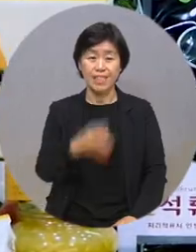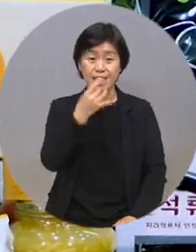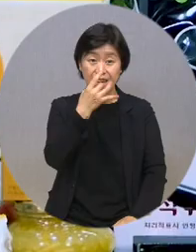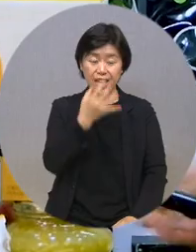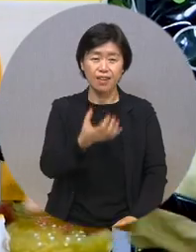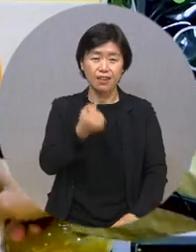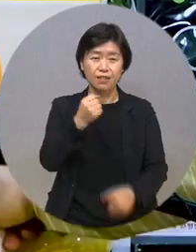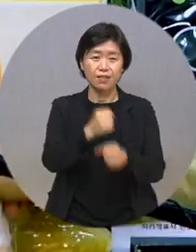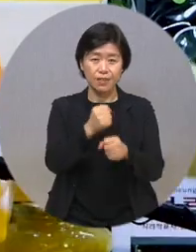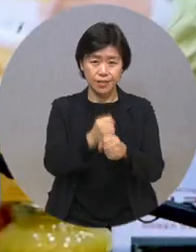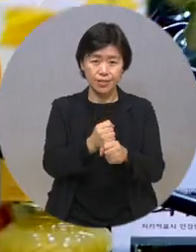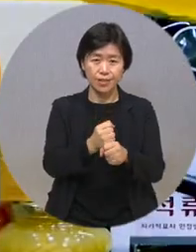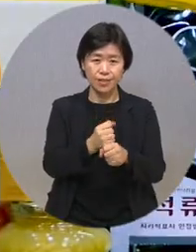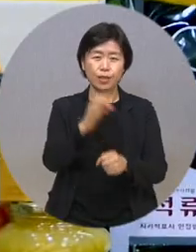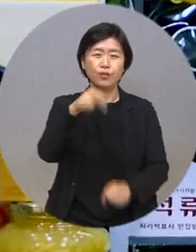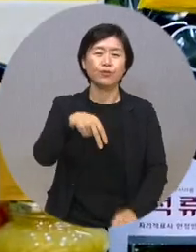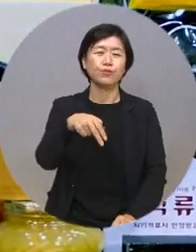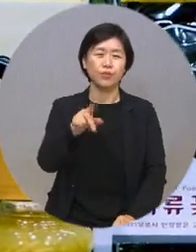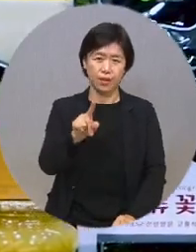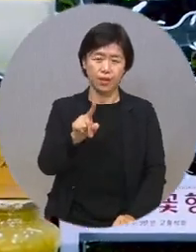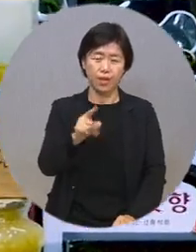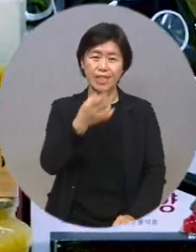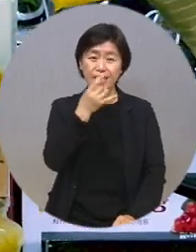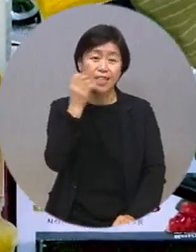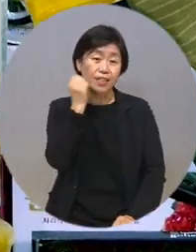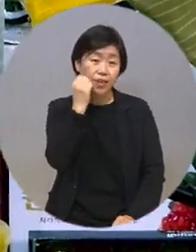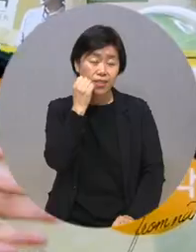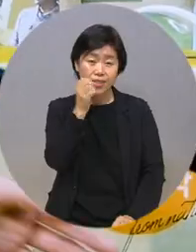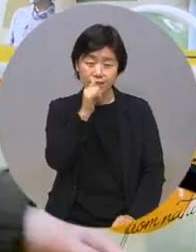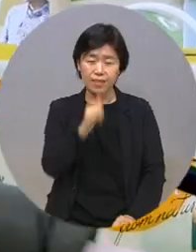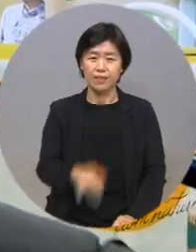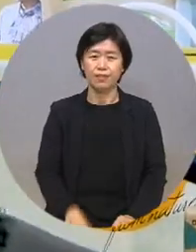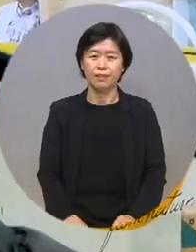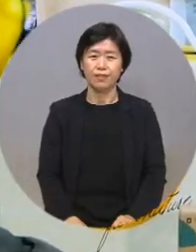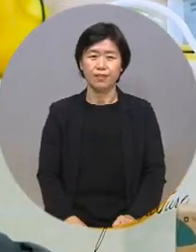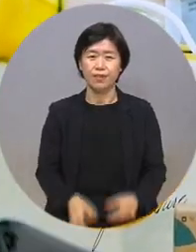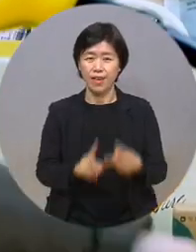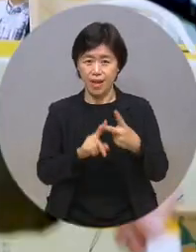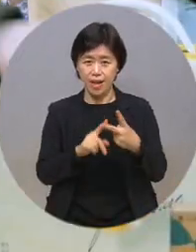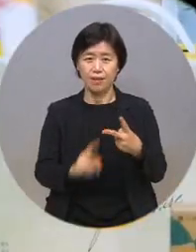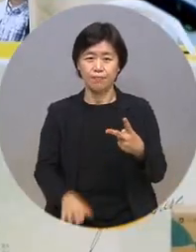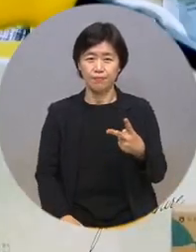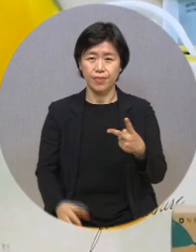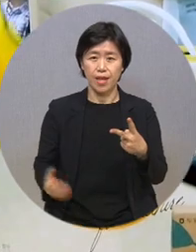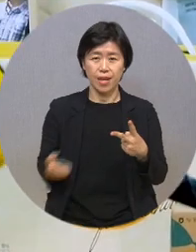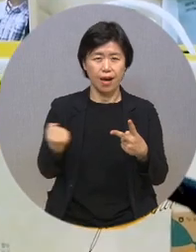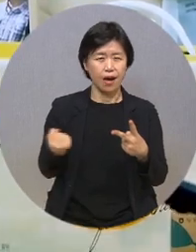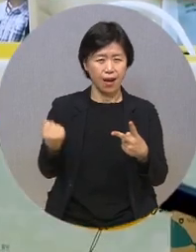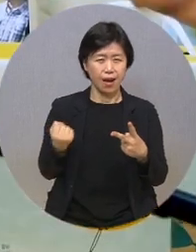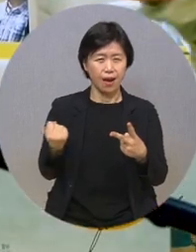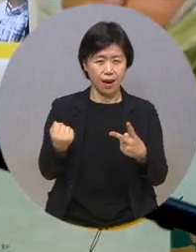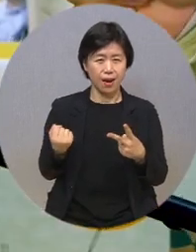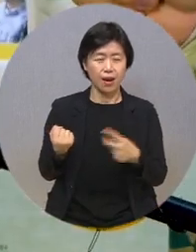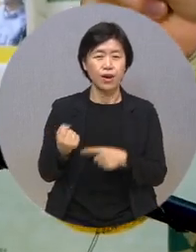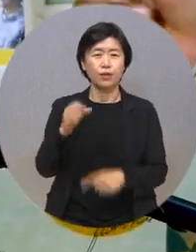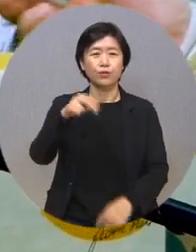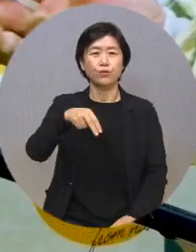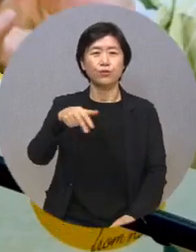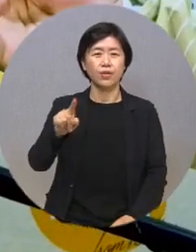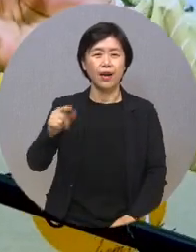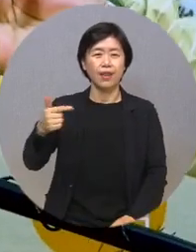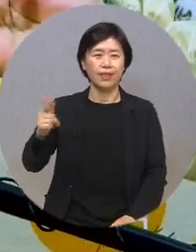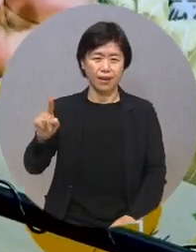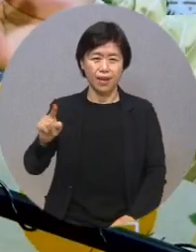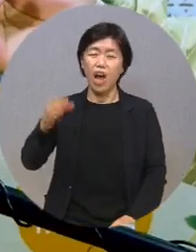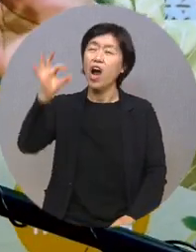쌀로 만든 유자 쌀과자. 아, 쌀과자. 아. 가지고 다니면서 드실 수 있게 유자나